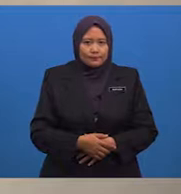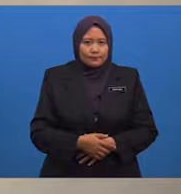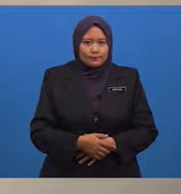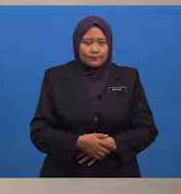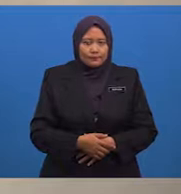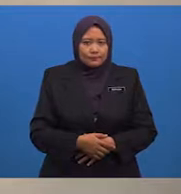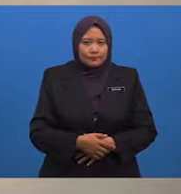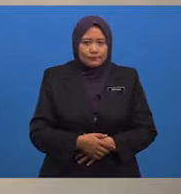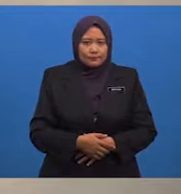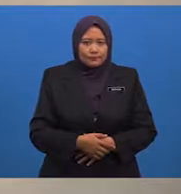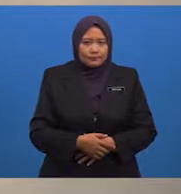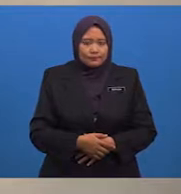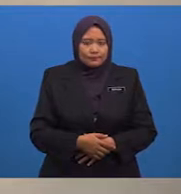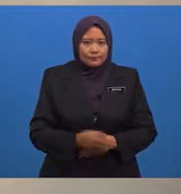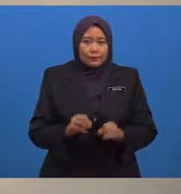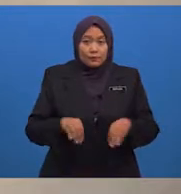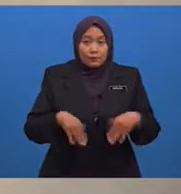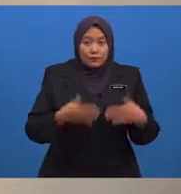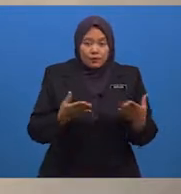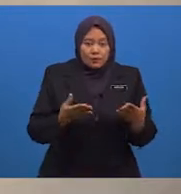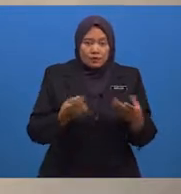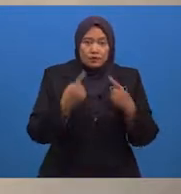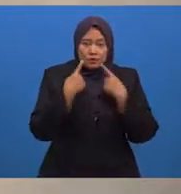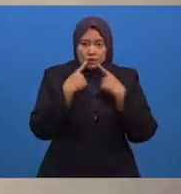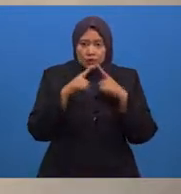Baiklah murid-murid, bagaimana jawapan murid-murid?